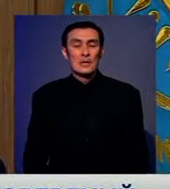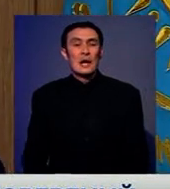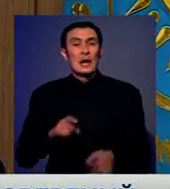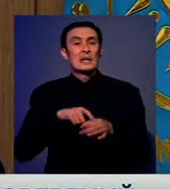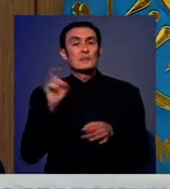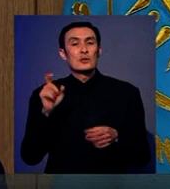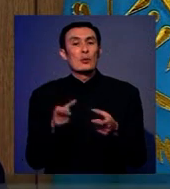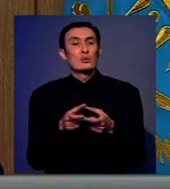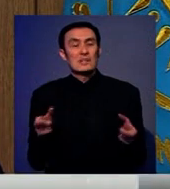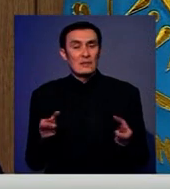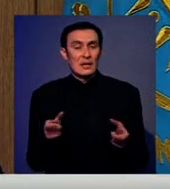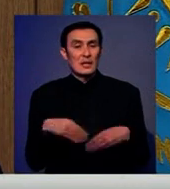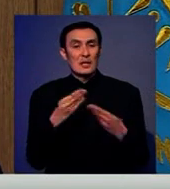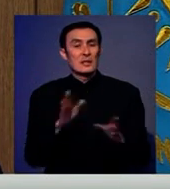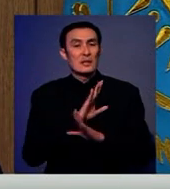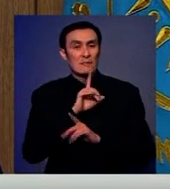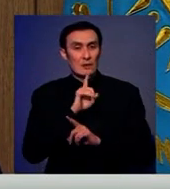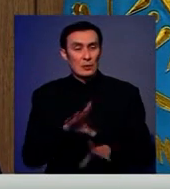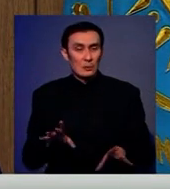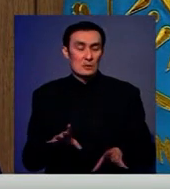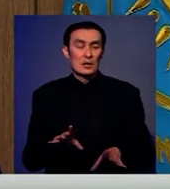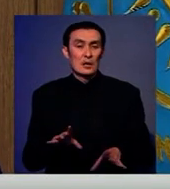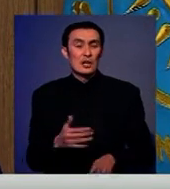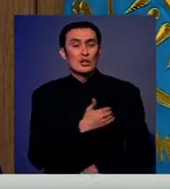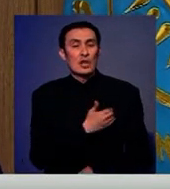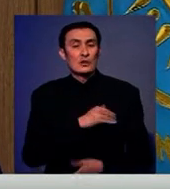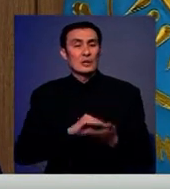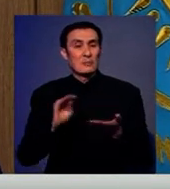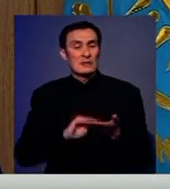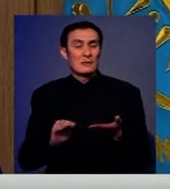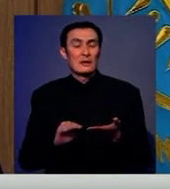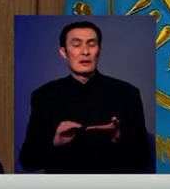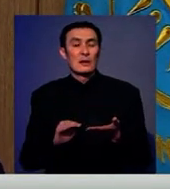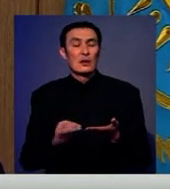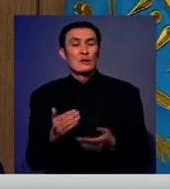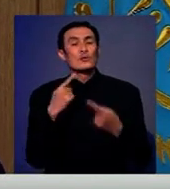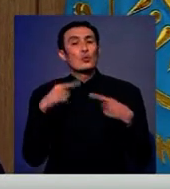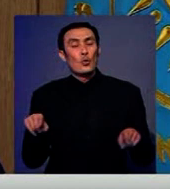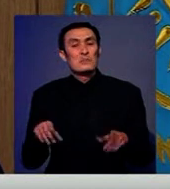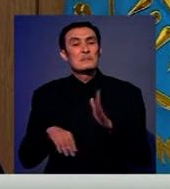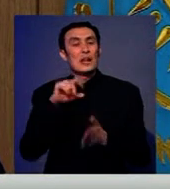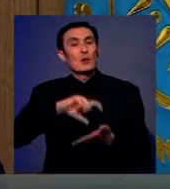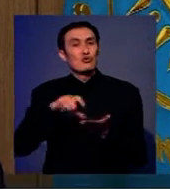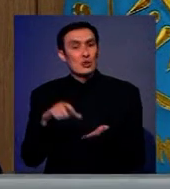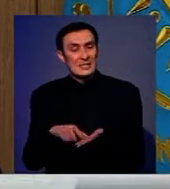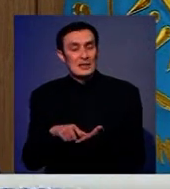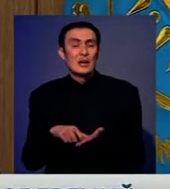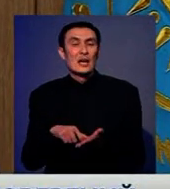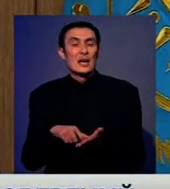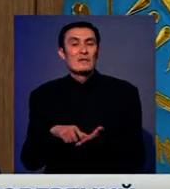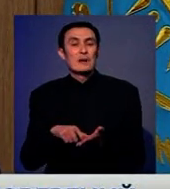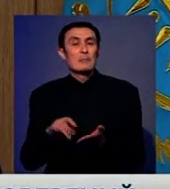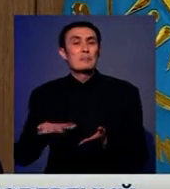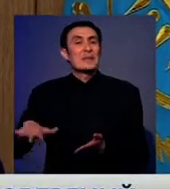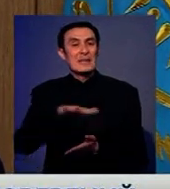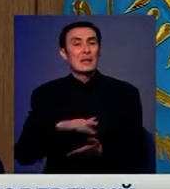Открепительное удостоверение не выдается избирателям, желающих участвовать в голосовании на другом избирательном участке в пределах